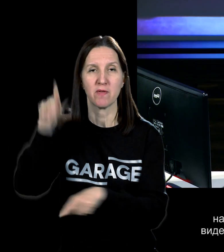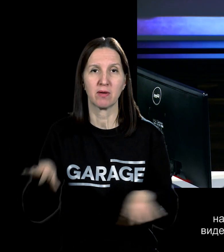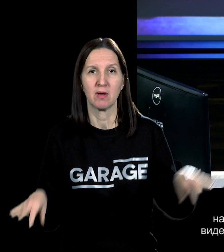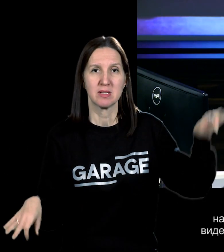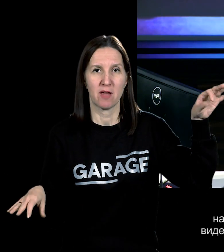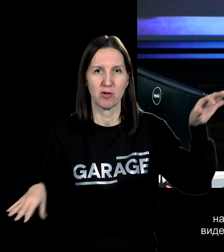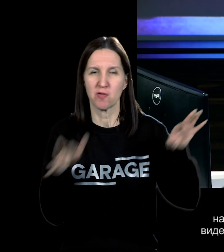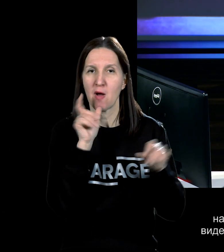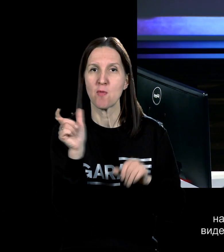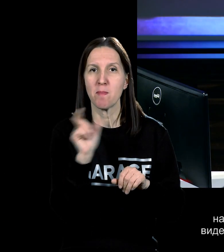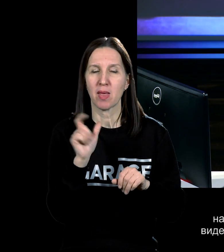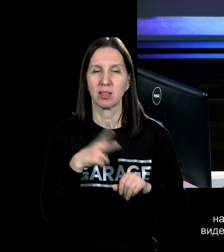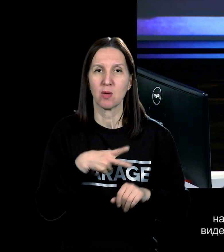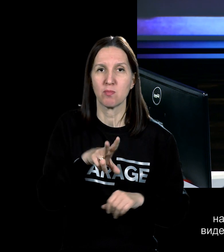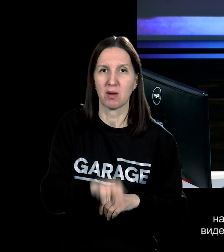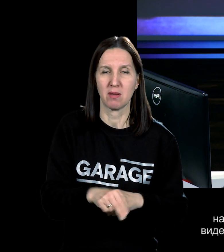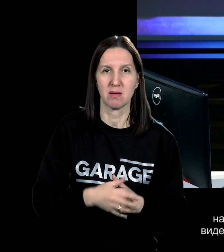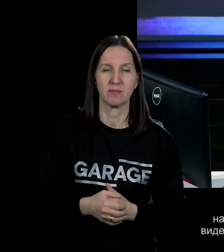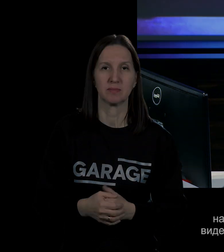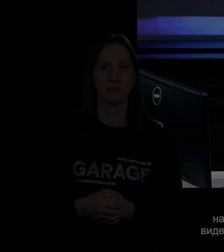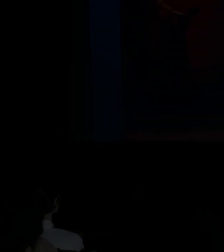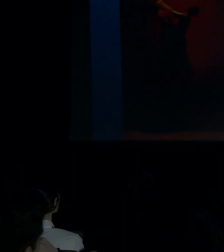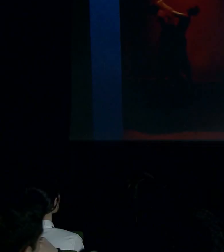между моментом умирания, да.